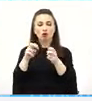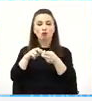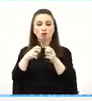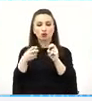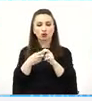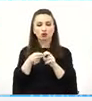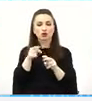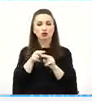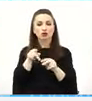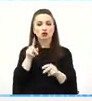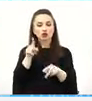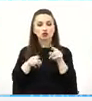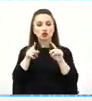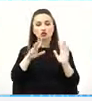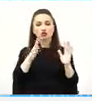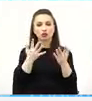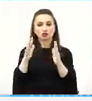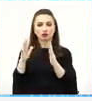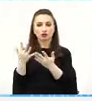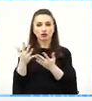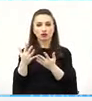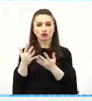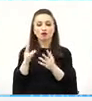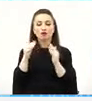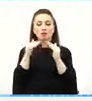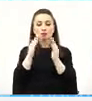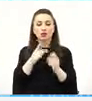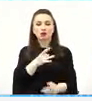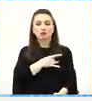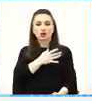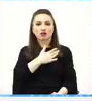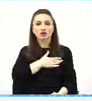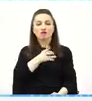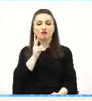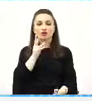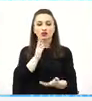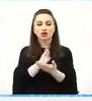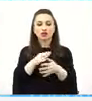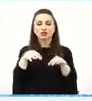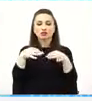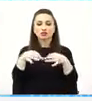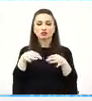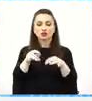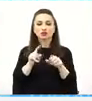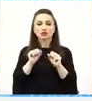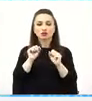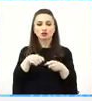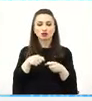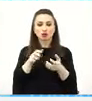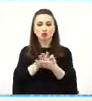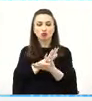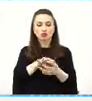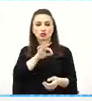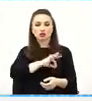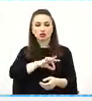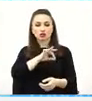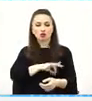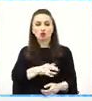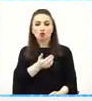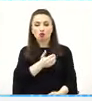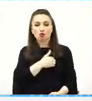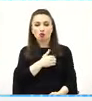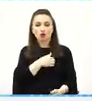პრობლემა მდგომარეობს იმაში, რომ ზოგ შემთხვევაში ბინის მესაკუთრე, რომელიც სატრანსპორტო საშუალებას უფასო სარგებლობის მიზნით